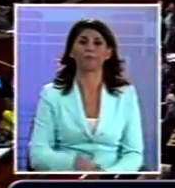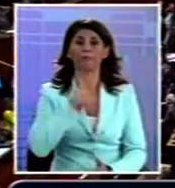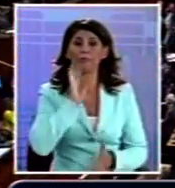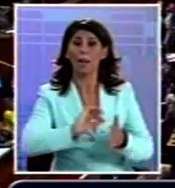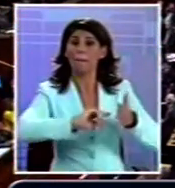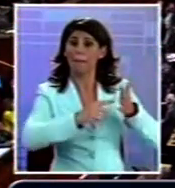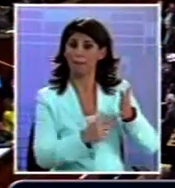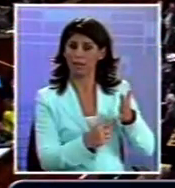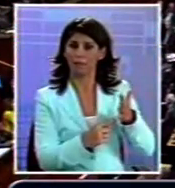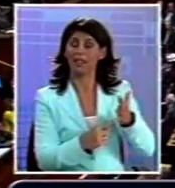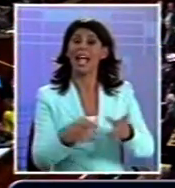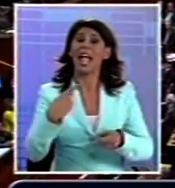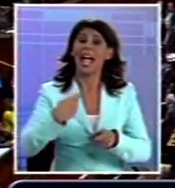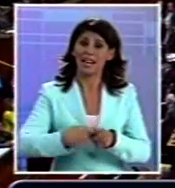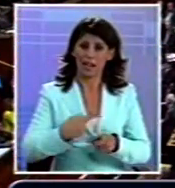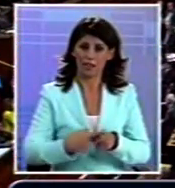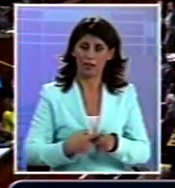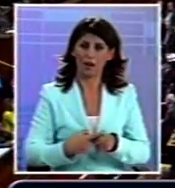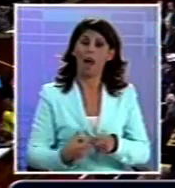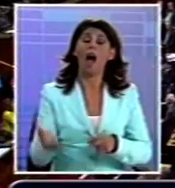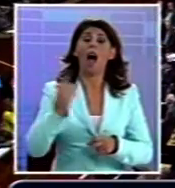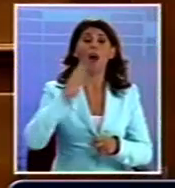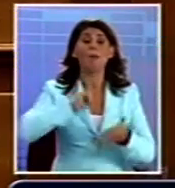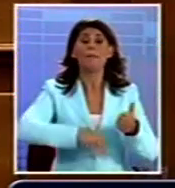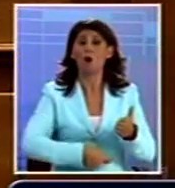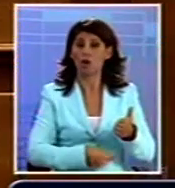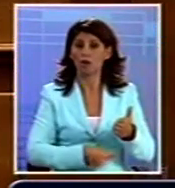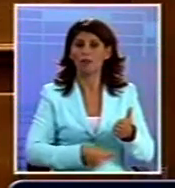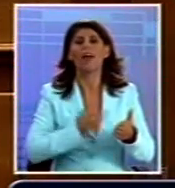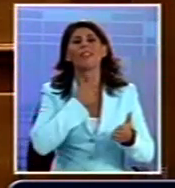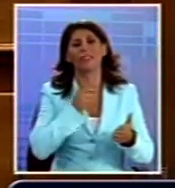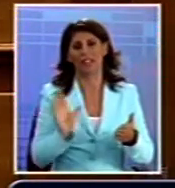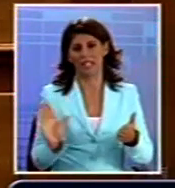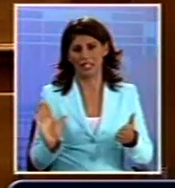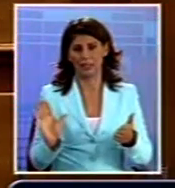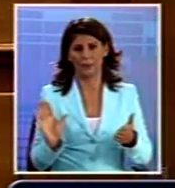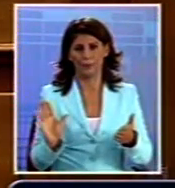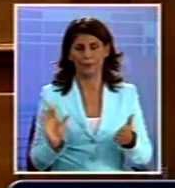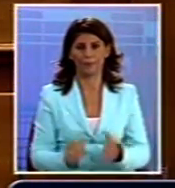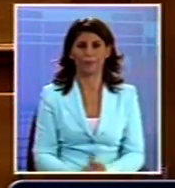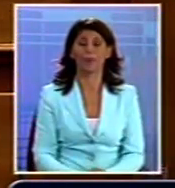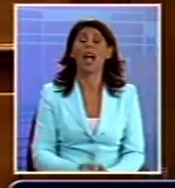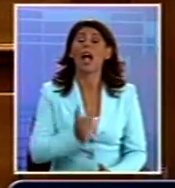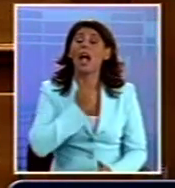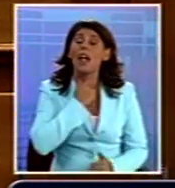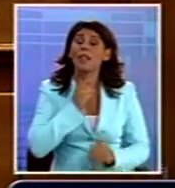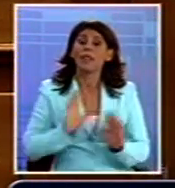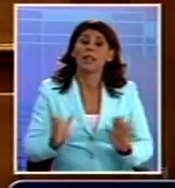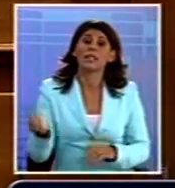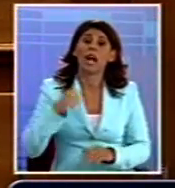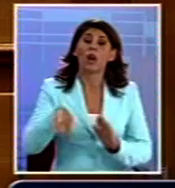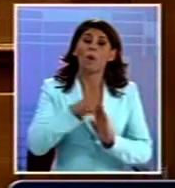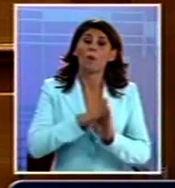πέμπτη. Η Ελλάδα άλλο μνημόνιο δεν θα χρειαστεί. Δεν θα χρειαστεί άλλο